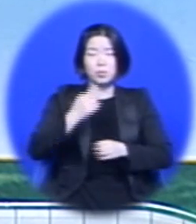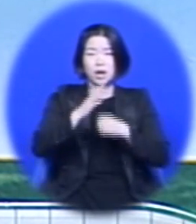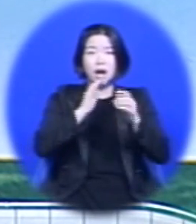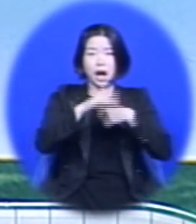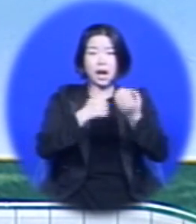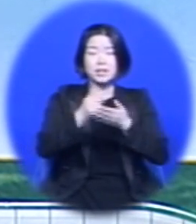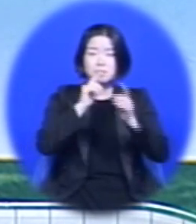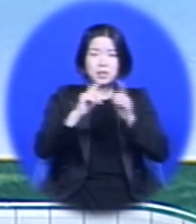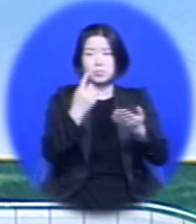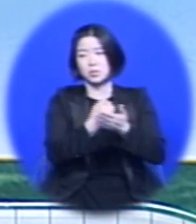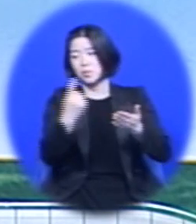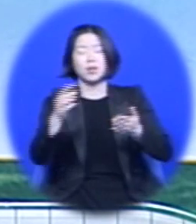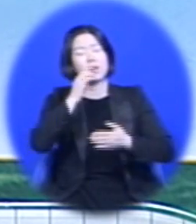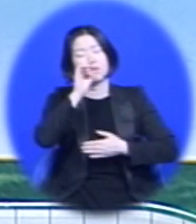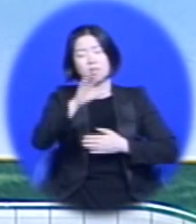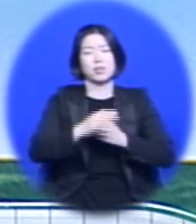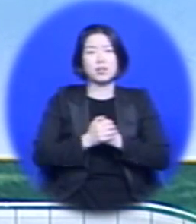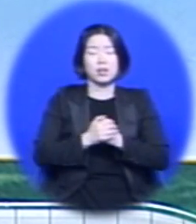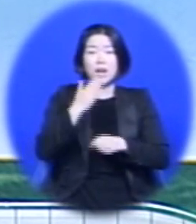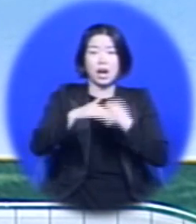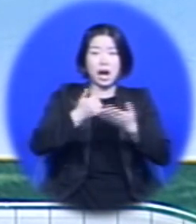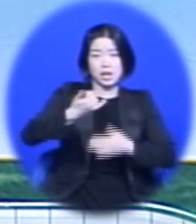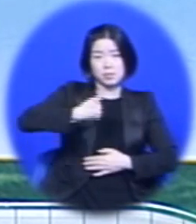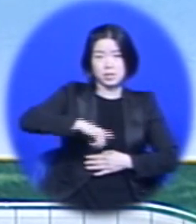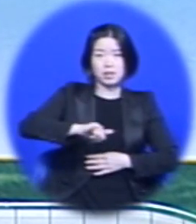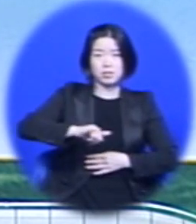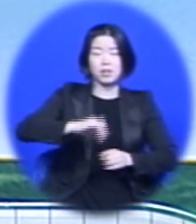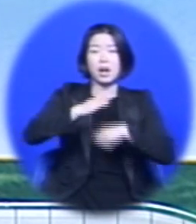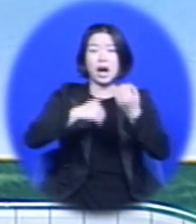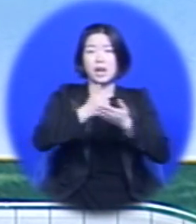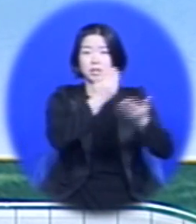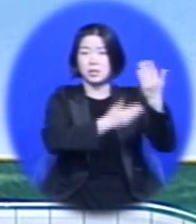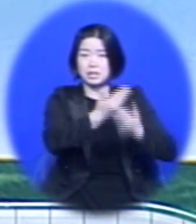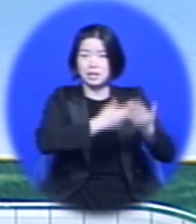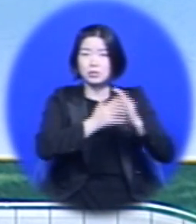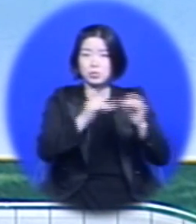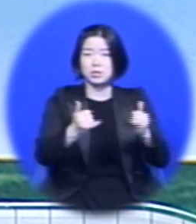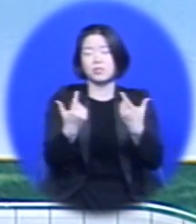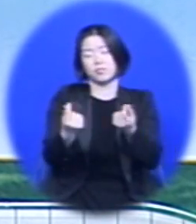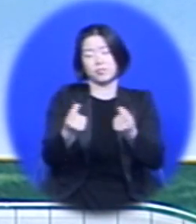벗어날 수가 없어요. 하나님의 자녀, 하나님의 상속자들은 그렇습니다.